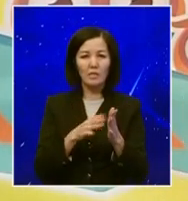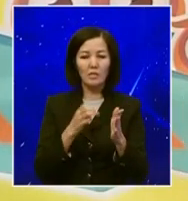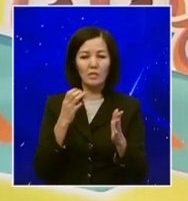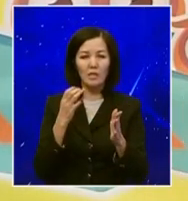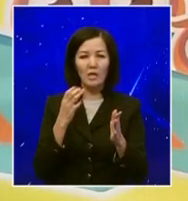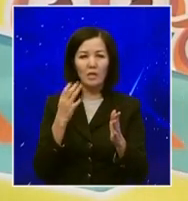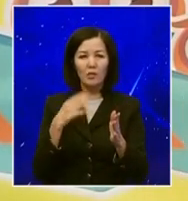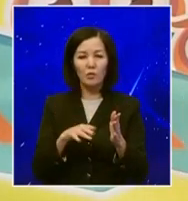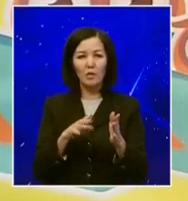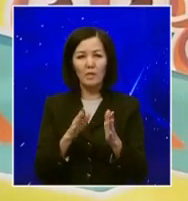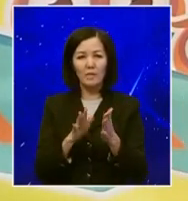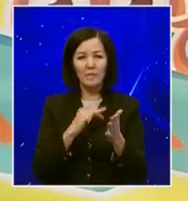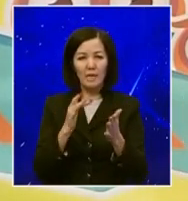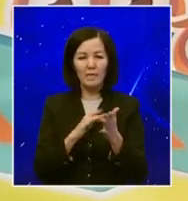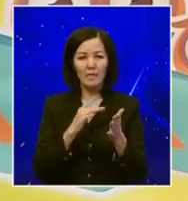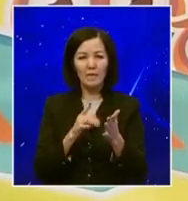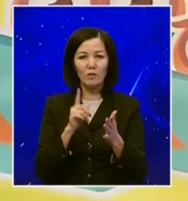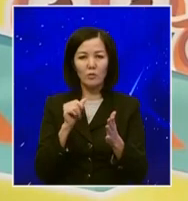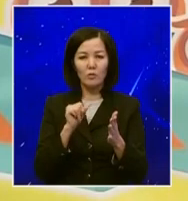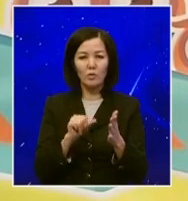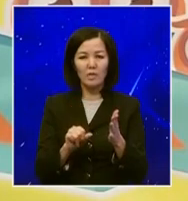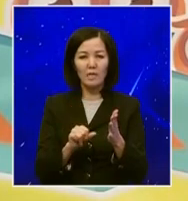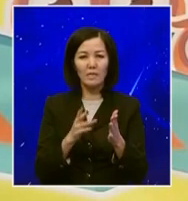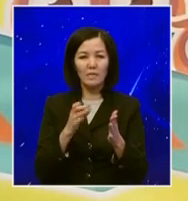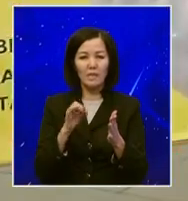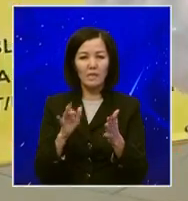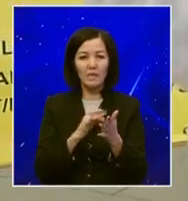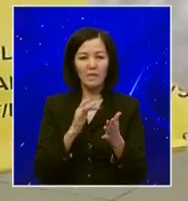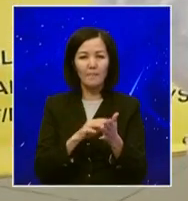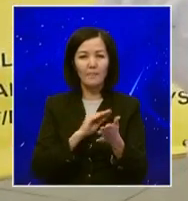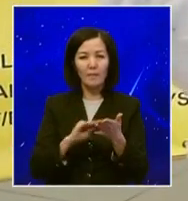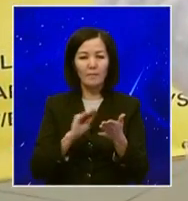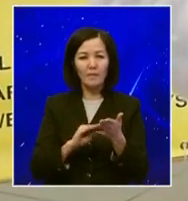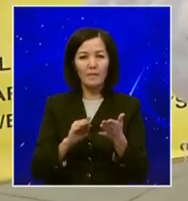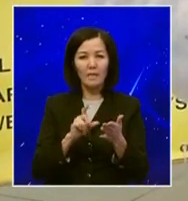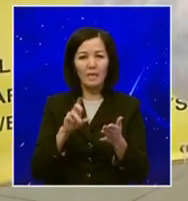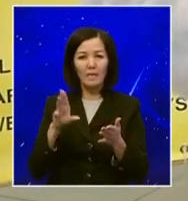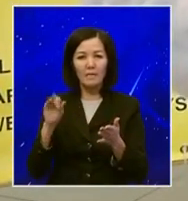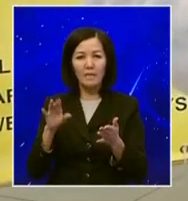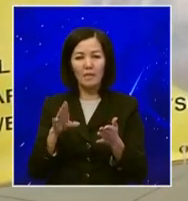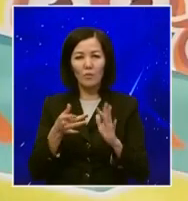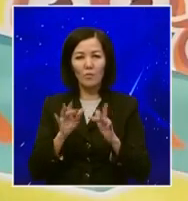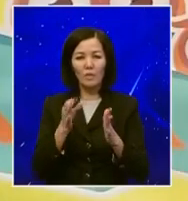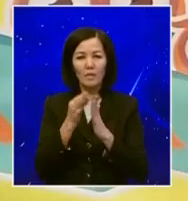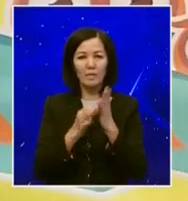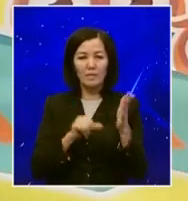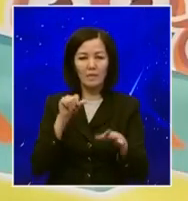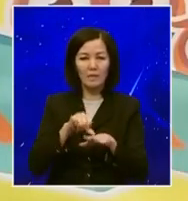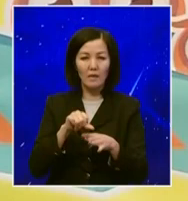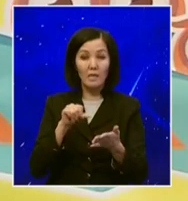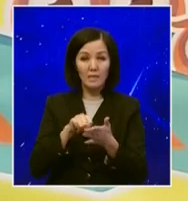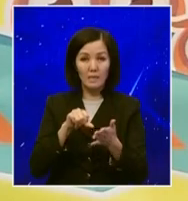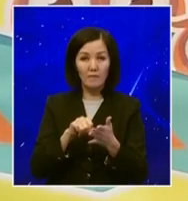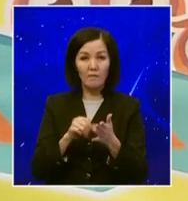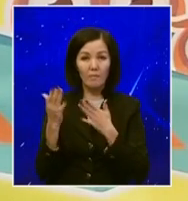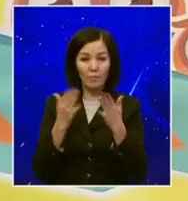страниц каждая. В день я прочитывала минимум 160 страниц. После написала по ним эссе, а также прошла и онлайн-тестирование. После прочтения